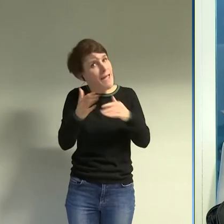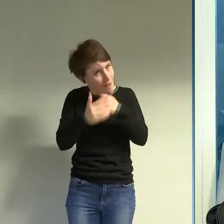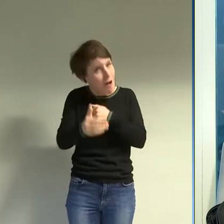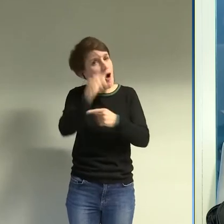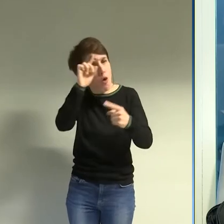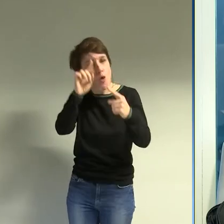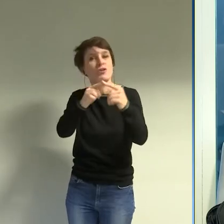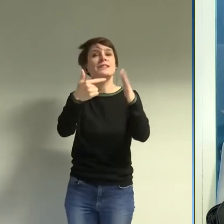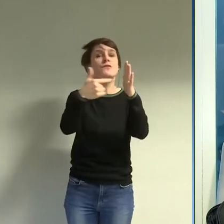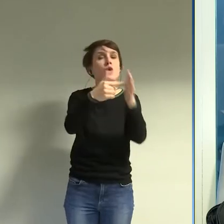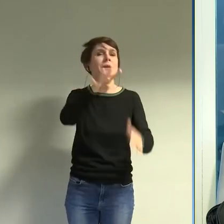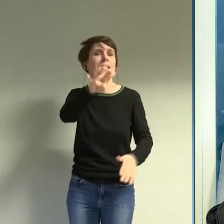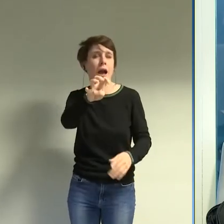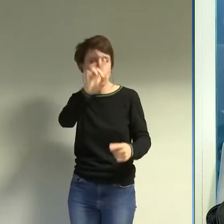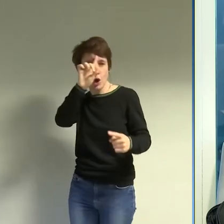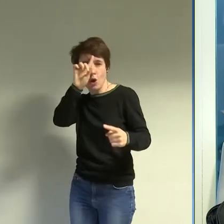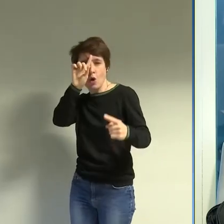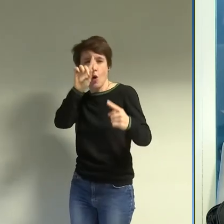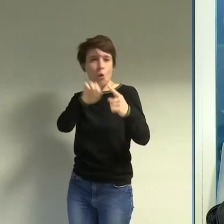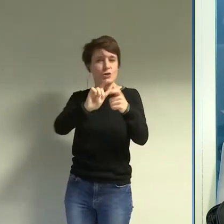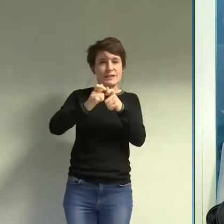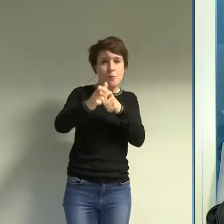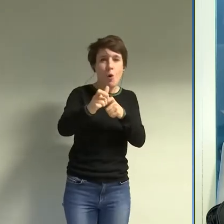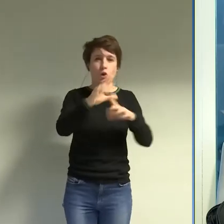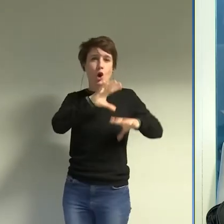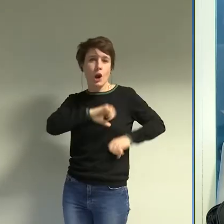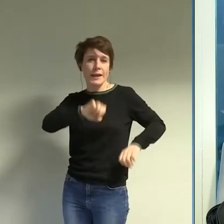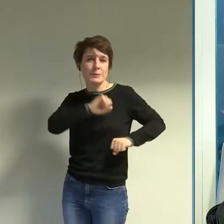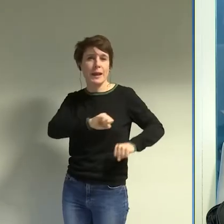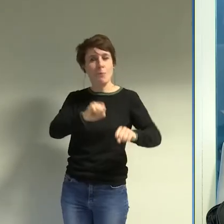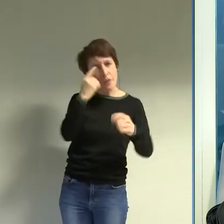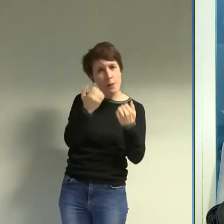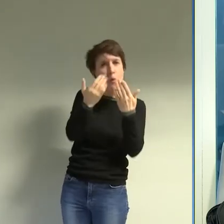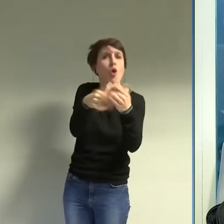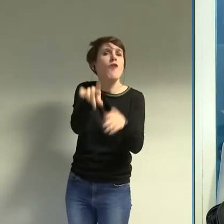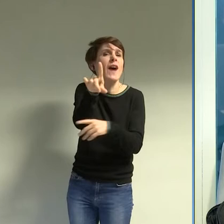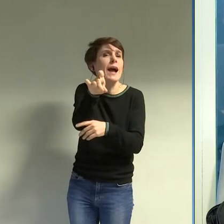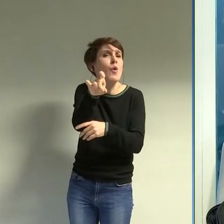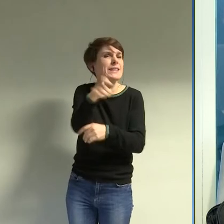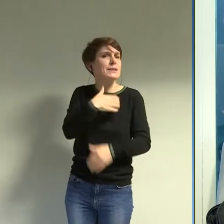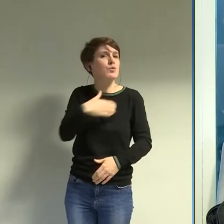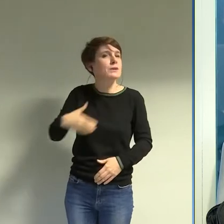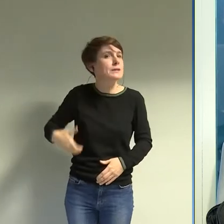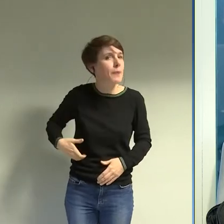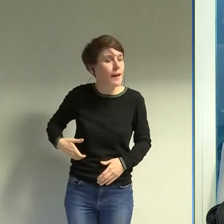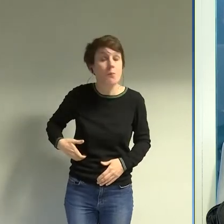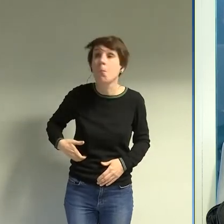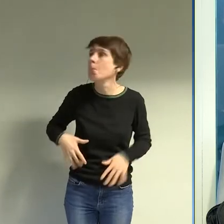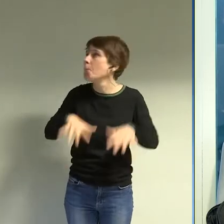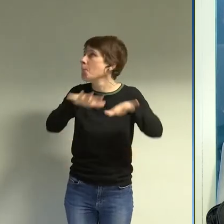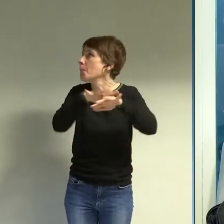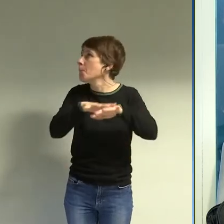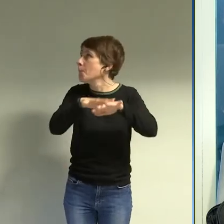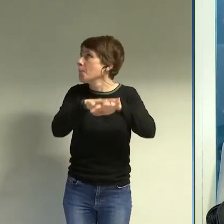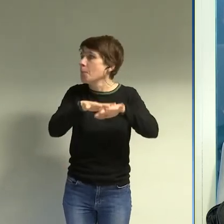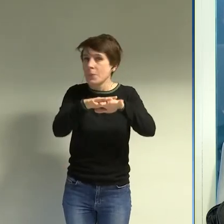expérimental de redirection de l'offre aquatique municipal on ne sait pas si c'est la non ce camouflet de la transformation de la piscine